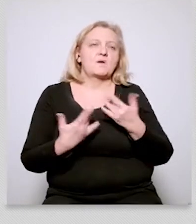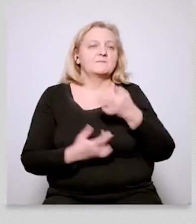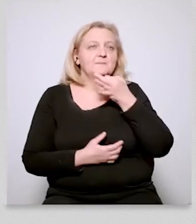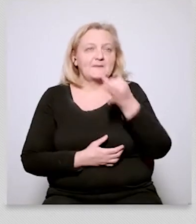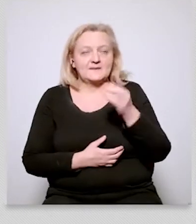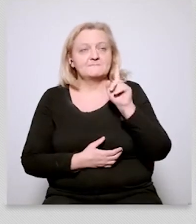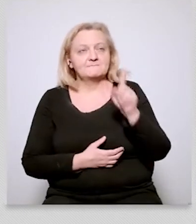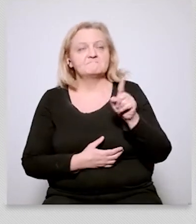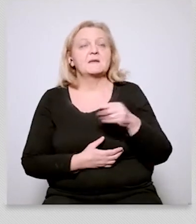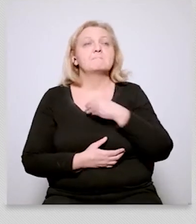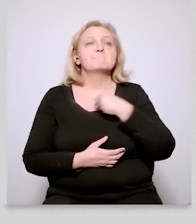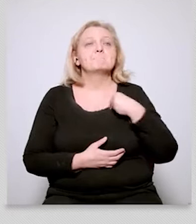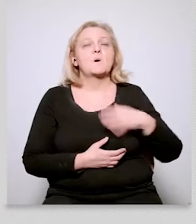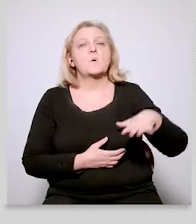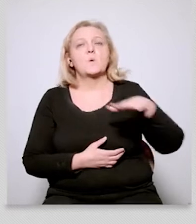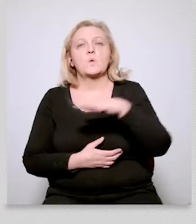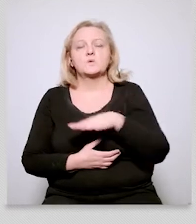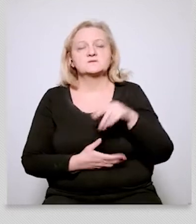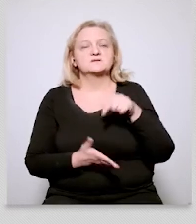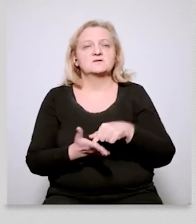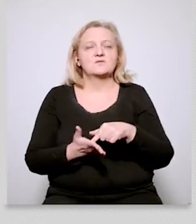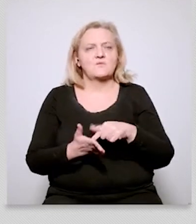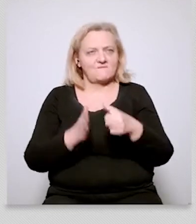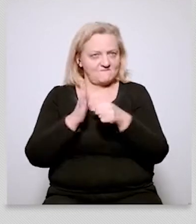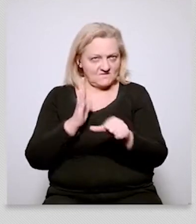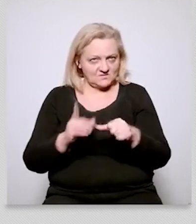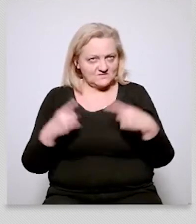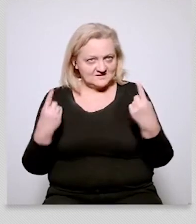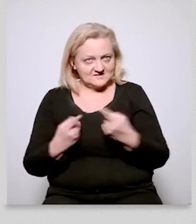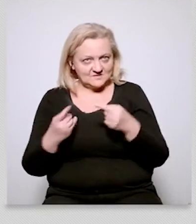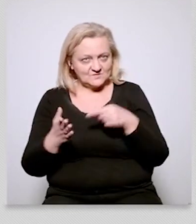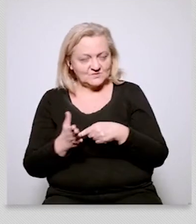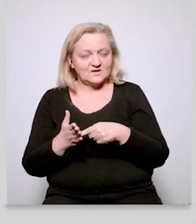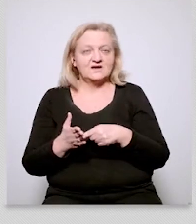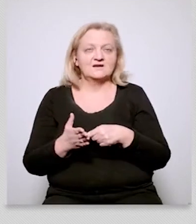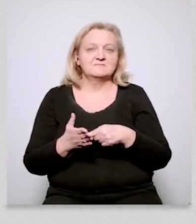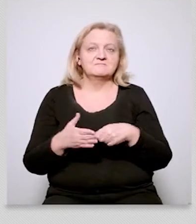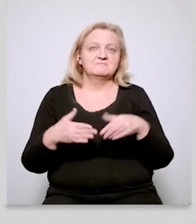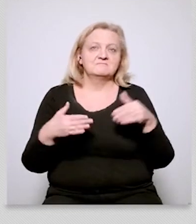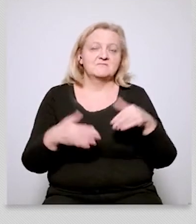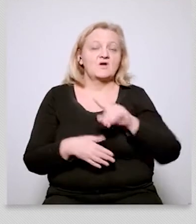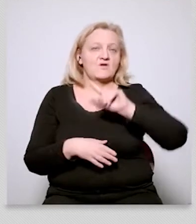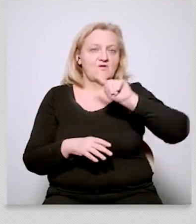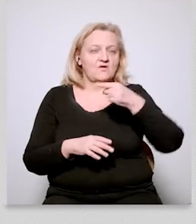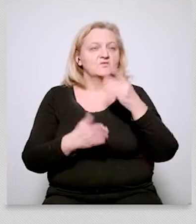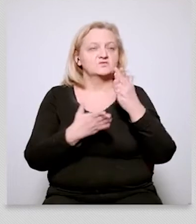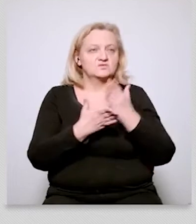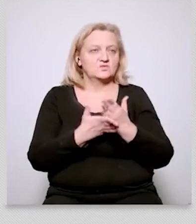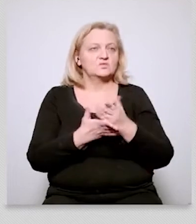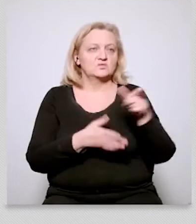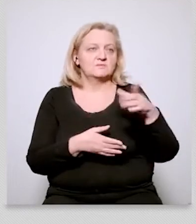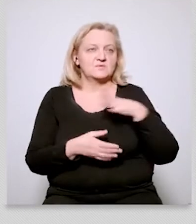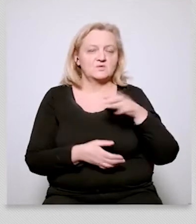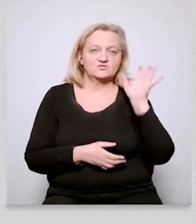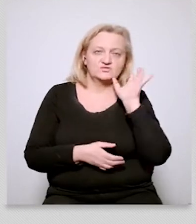zakresie Polska to przypadek wyjątkowy właściwie przez godzinę miałaś szansę przesłuchiwać